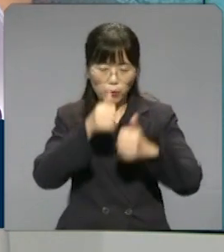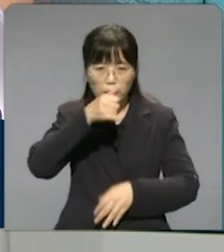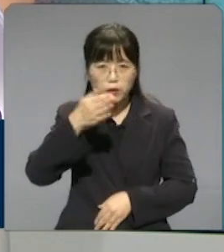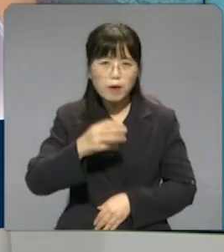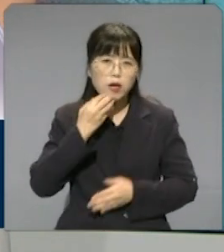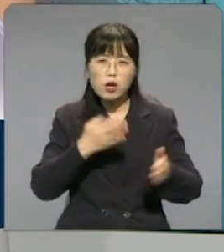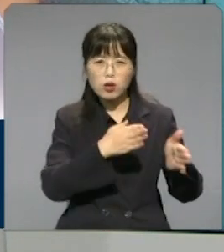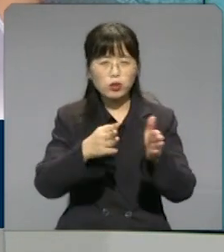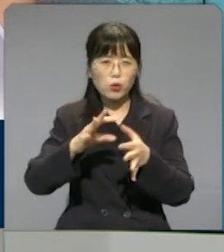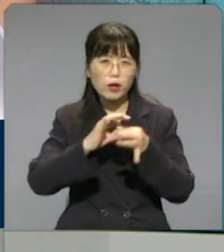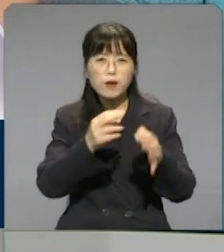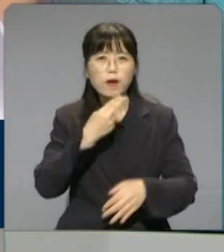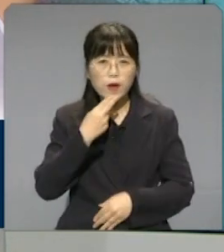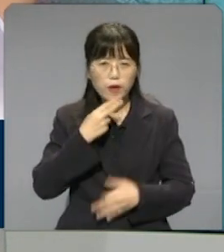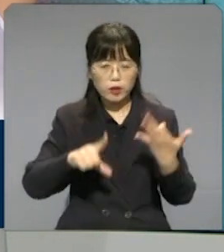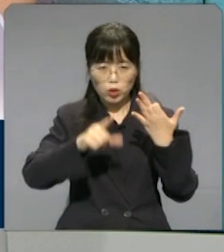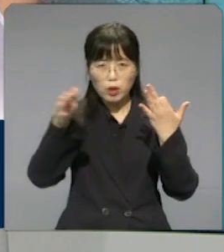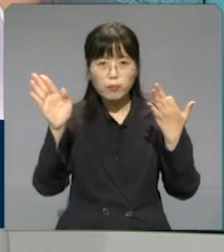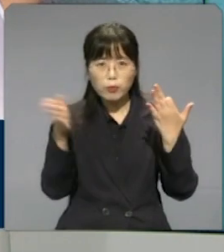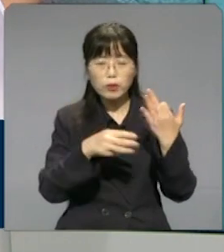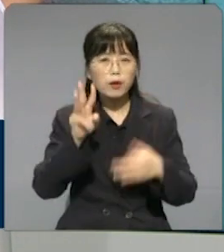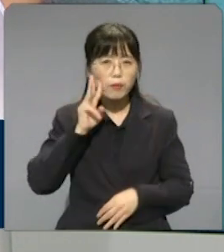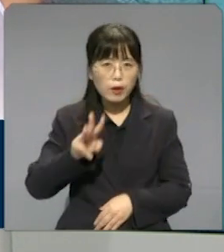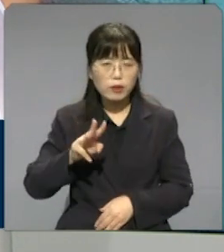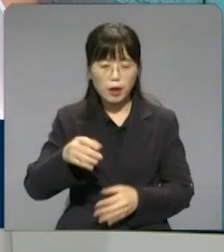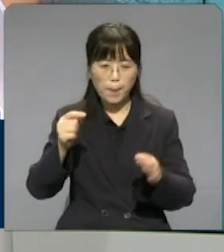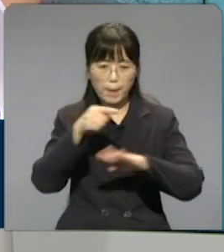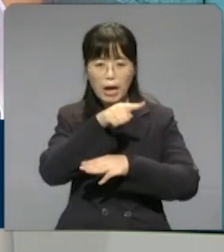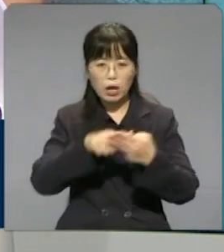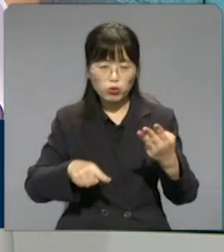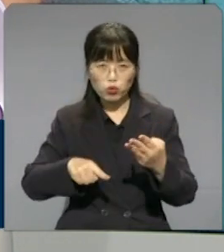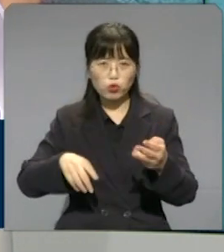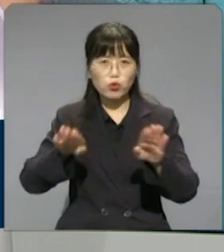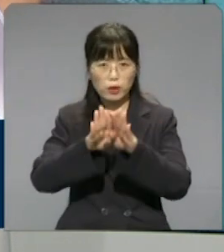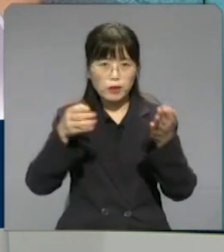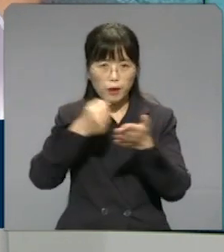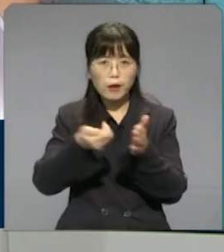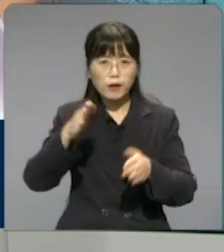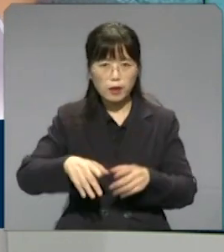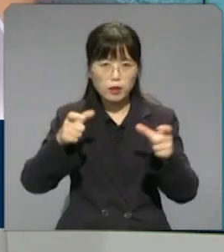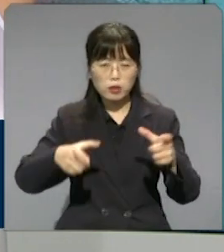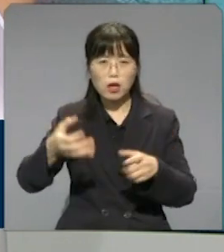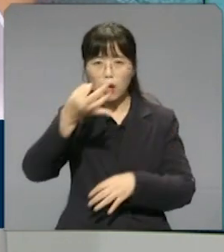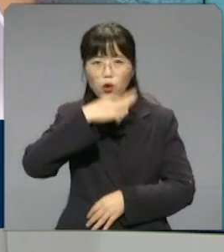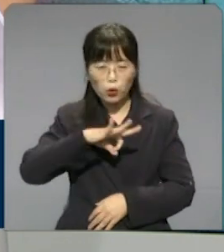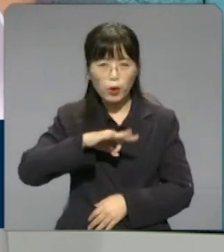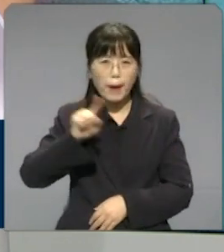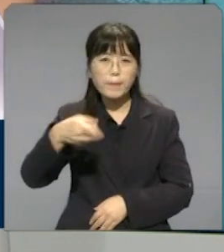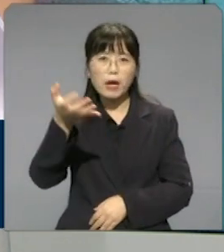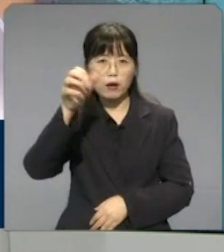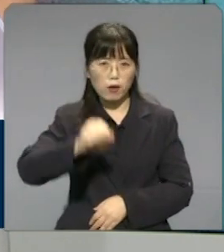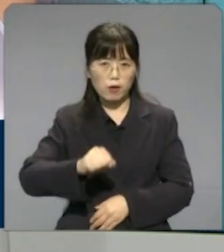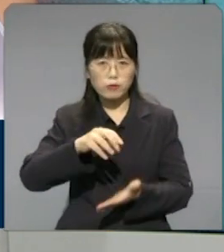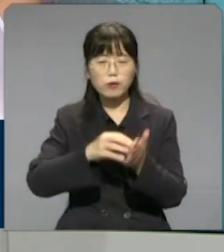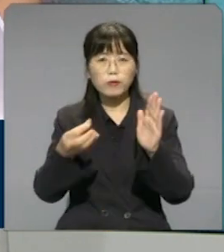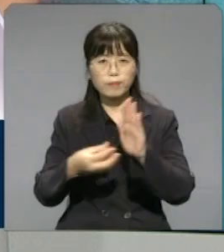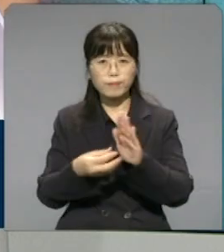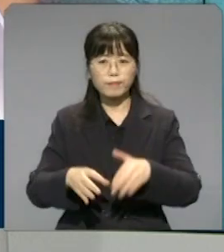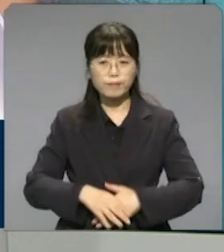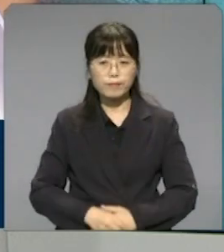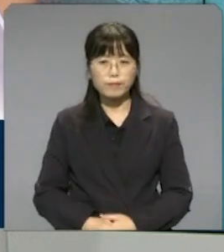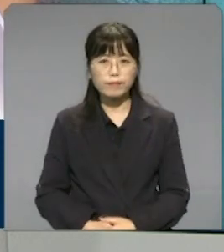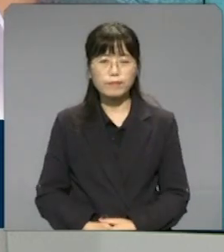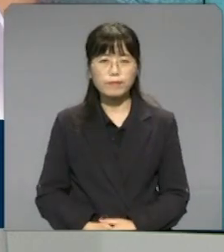없었는데요. 다음 달 19일부터 나흘 동안 파주 개최를 확정했는데 지역 경제 효과만 100억 원에 달합니다.